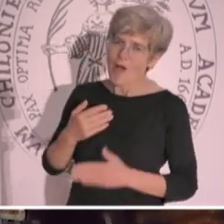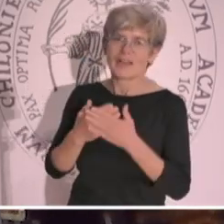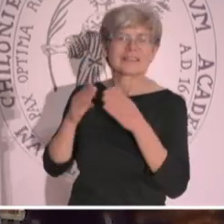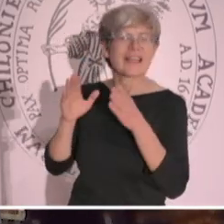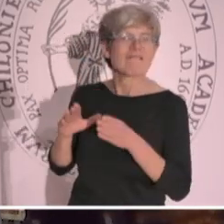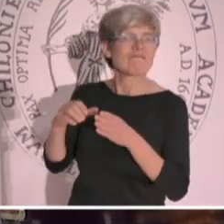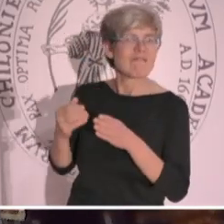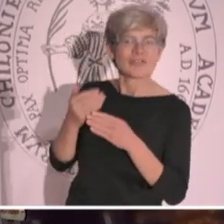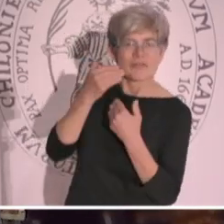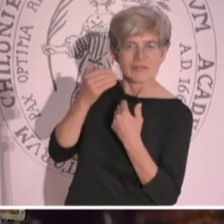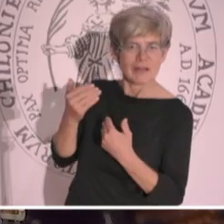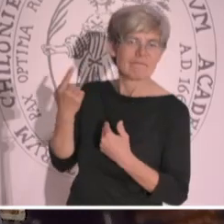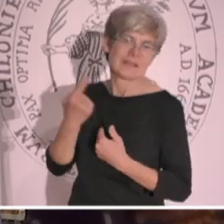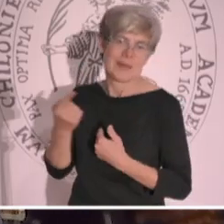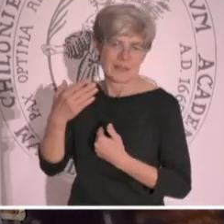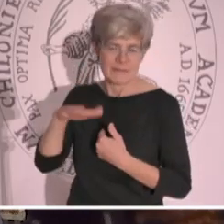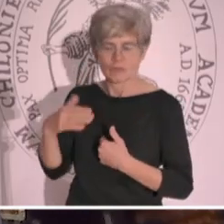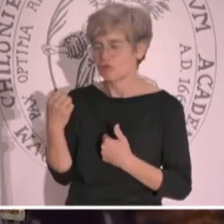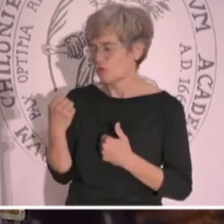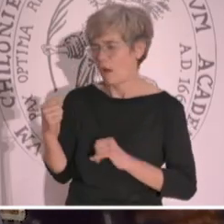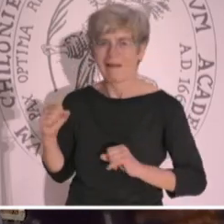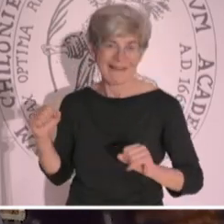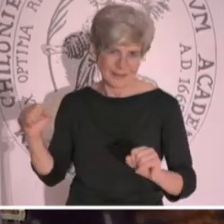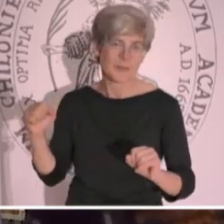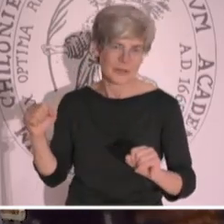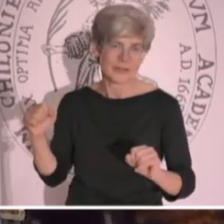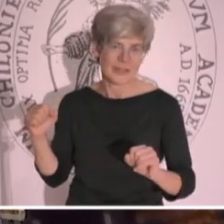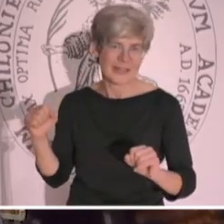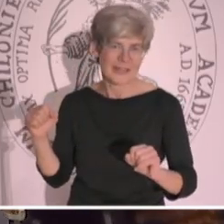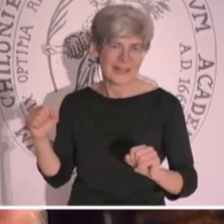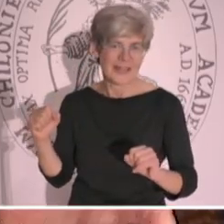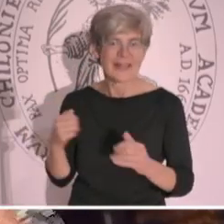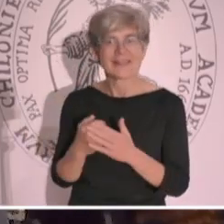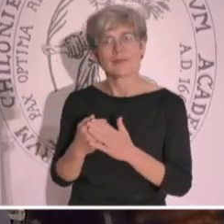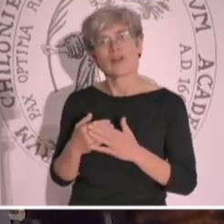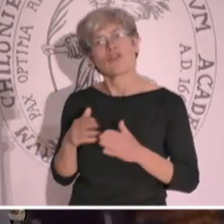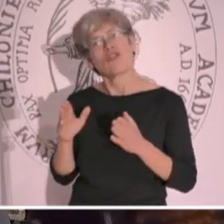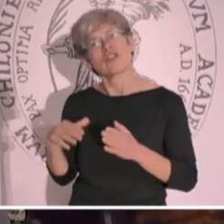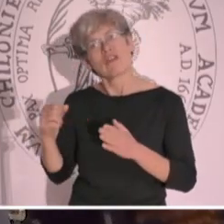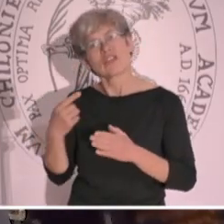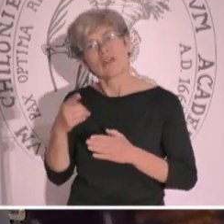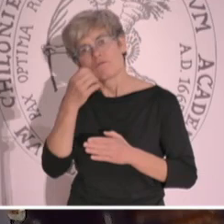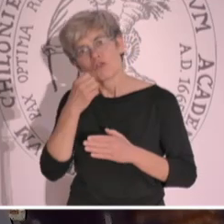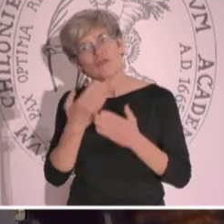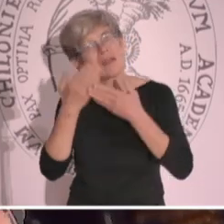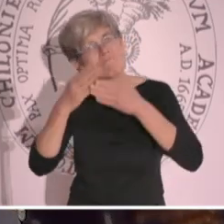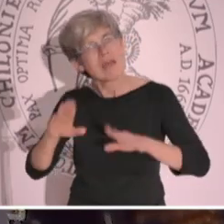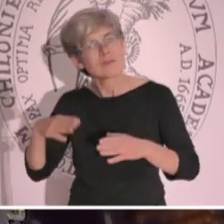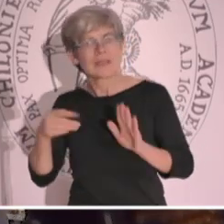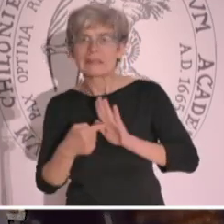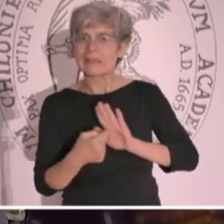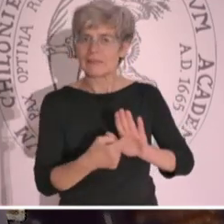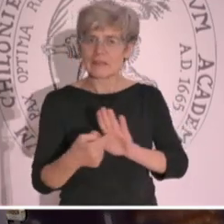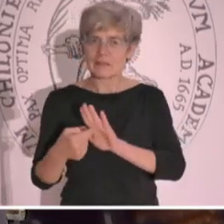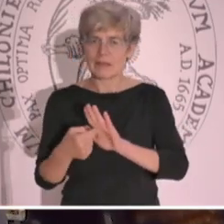mit äußerst hohem Engagement eingebracht hat und die hier natürlich auch eine Perspektive liefern kann, gerade auf die Studieneingangsphase, welche üblicherweise